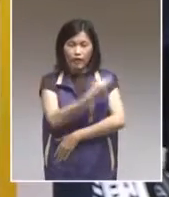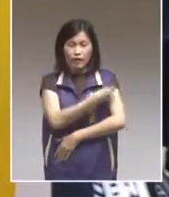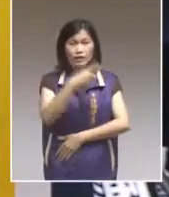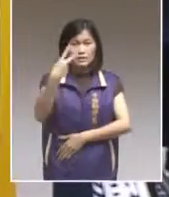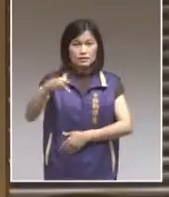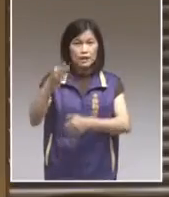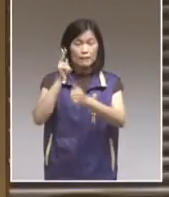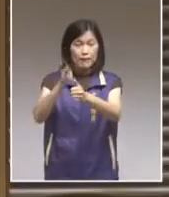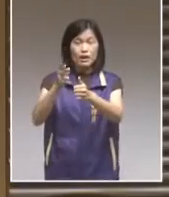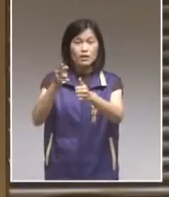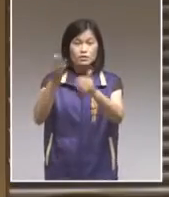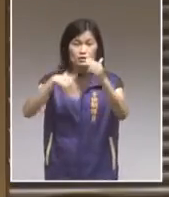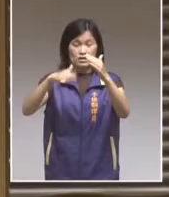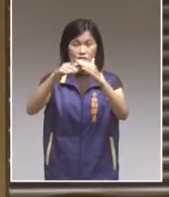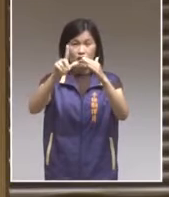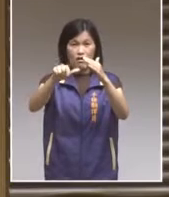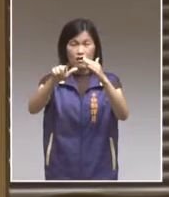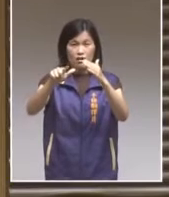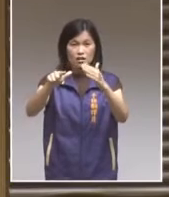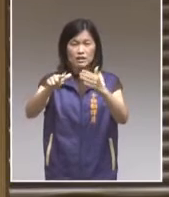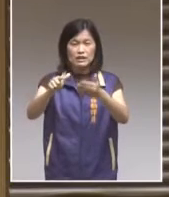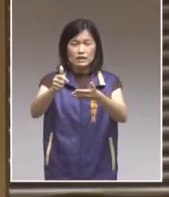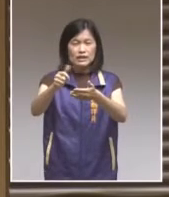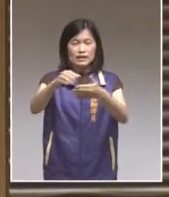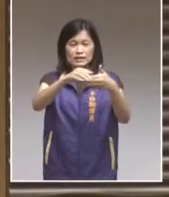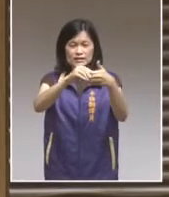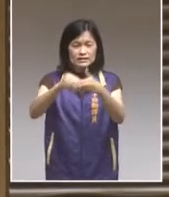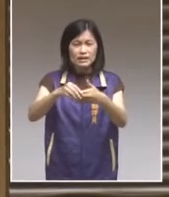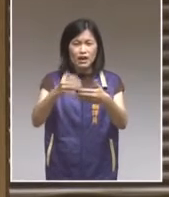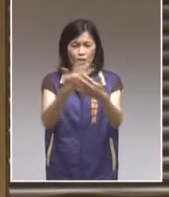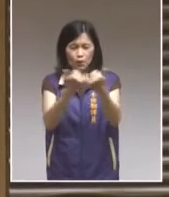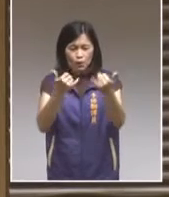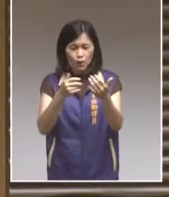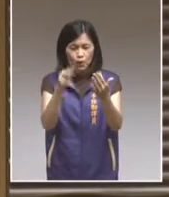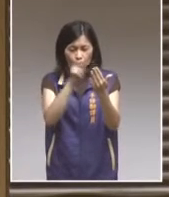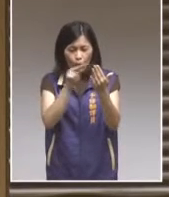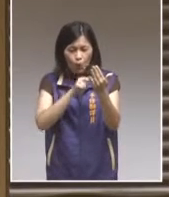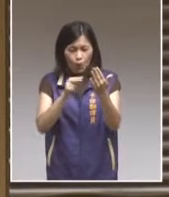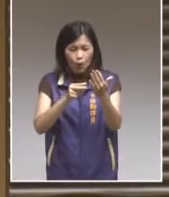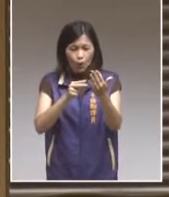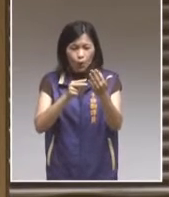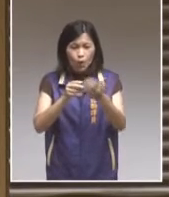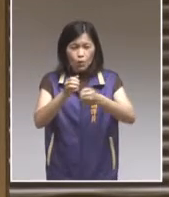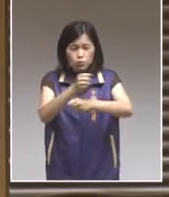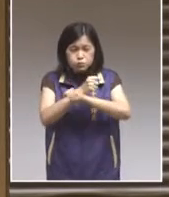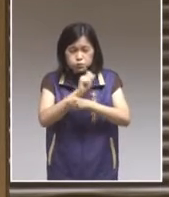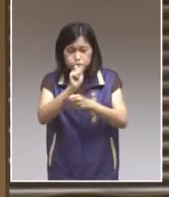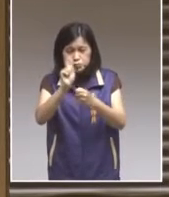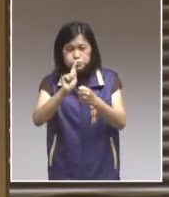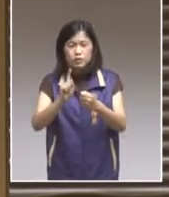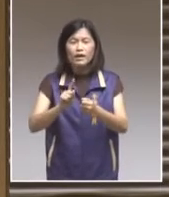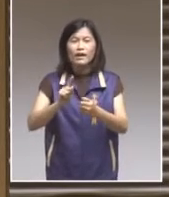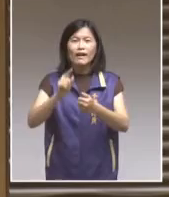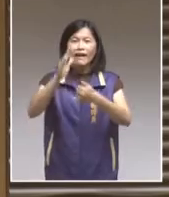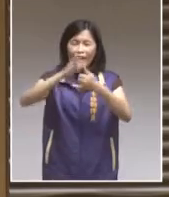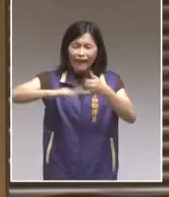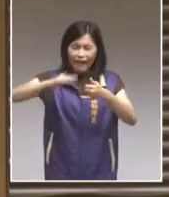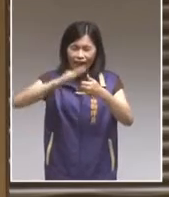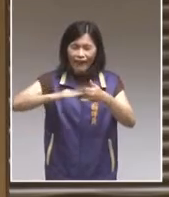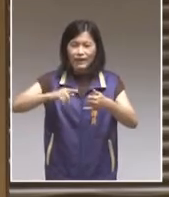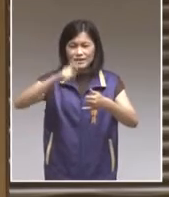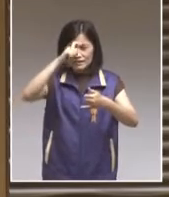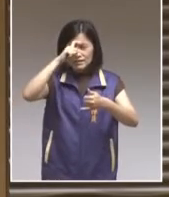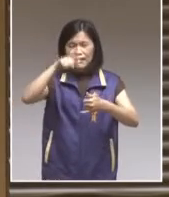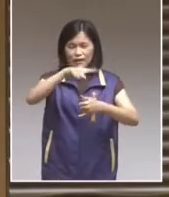校的导师务必带着学生阅读相关的接种须知，来安抚学生的这个情绪，那我们希望能够